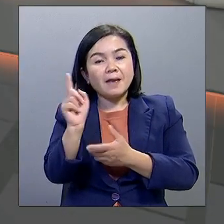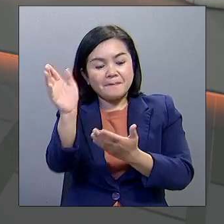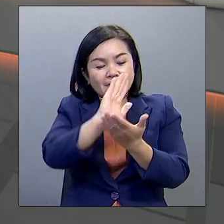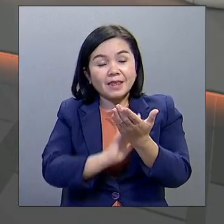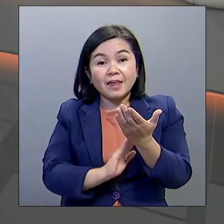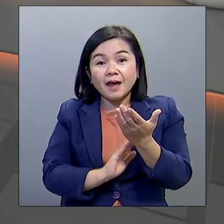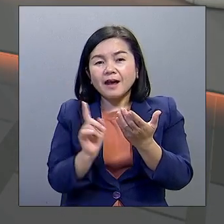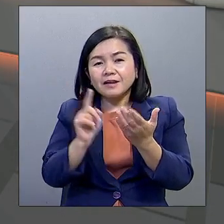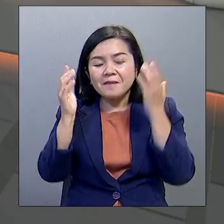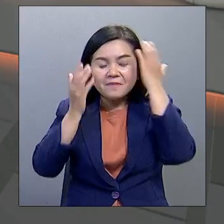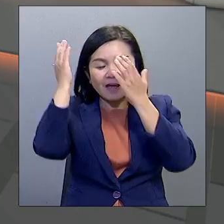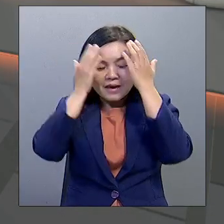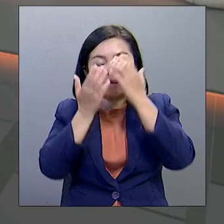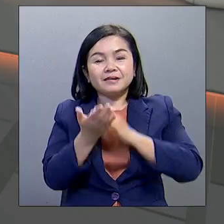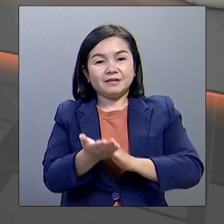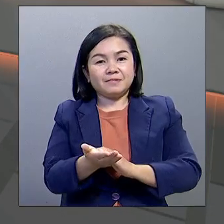ซียค่ะเชิญค่ะคุณธนิตค่ะ